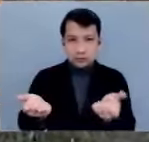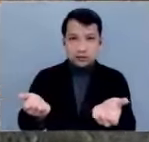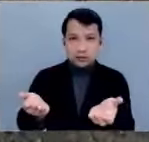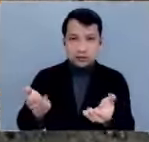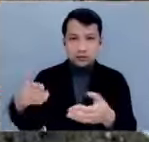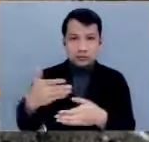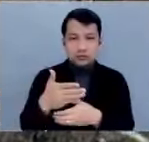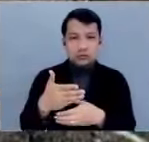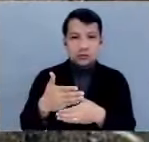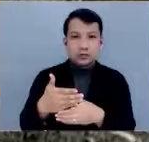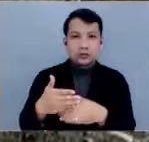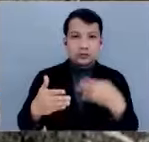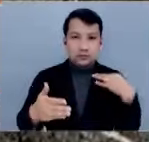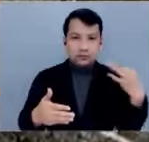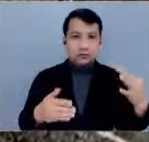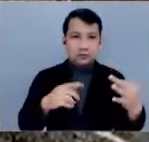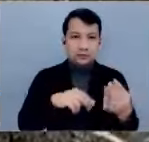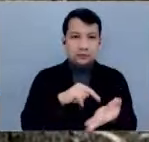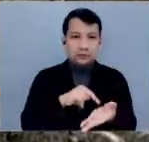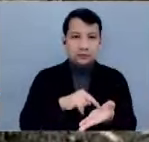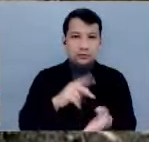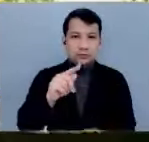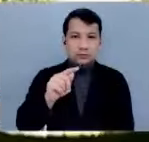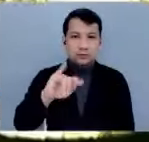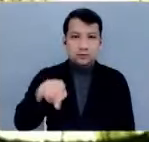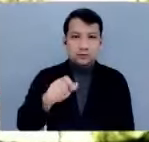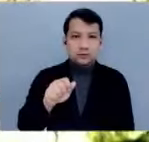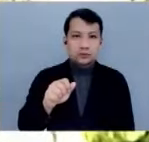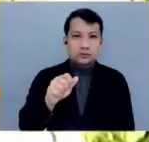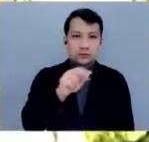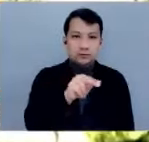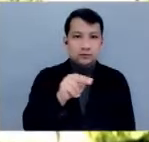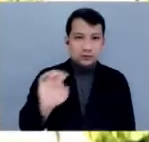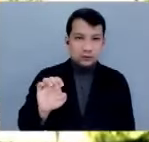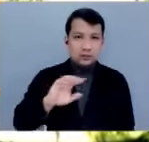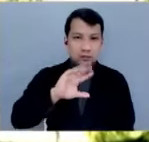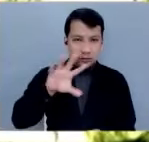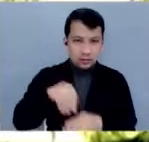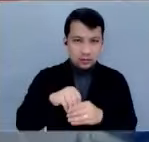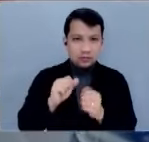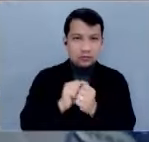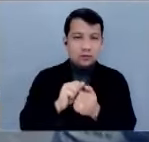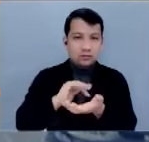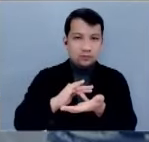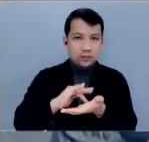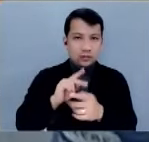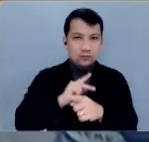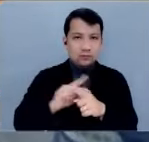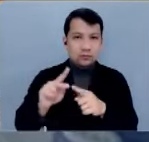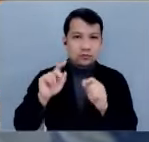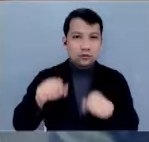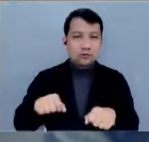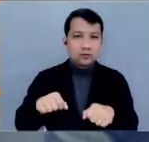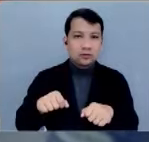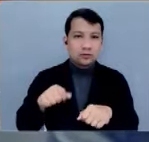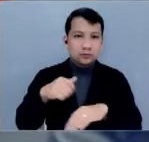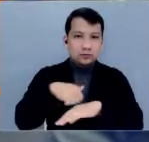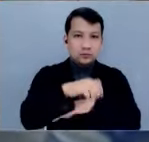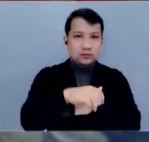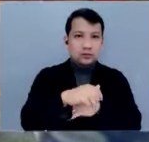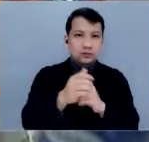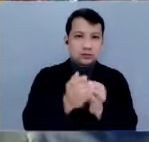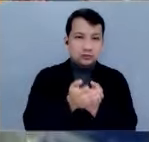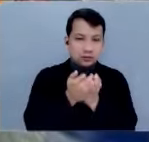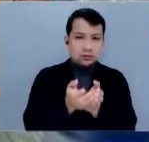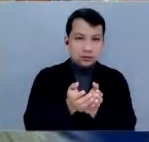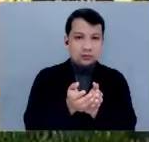sa nag-volunteer ang nurse na si TJ mula Nueva Ecija. Kabilang siya sa mga medical professional na maa-assign sa civilian boat.